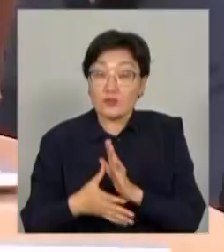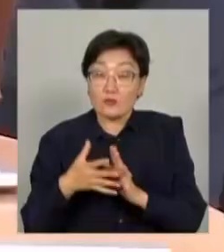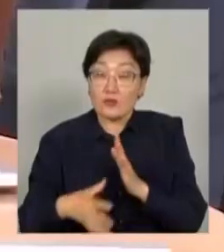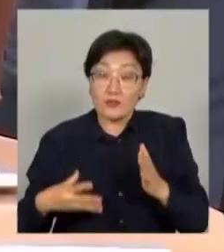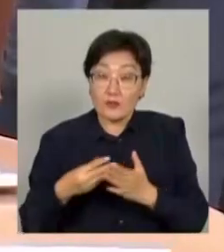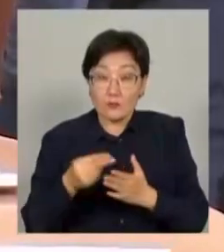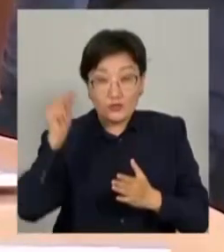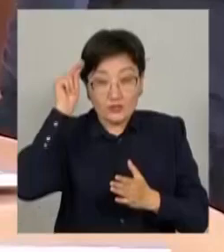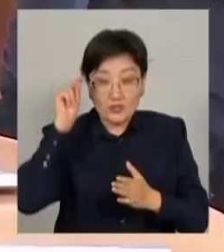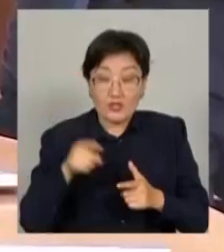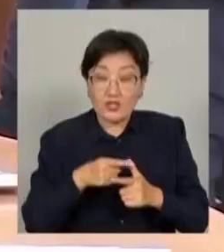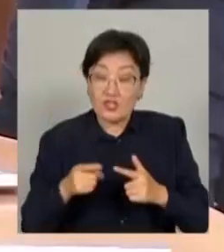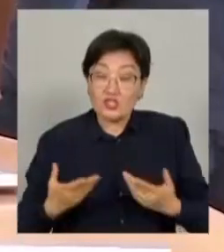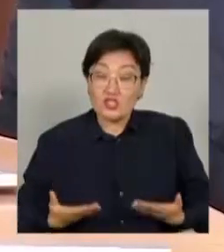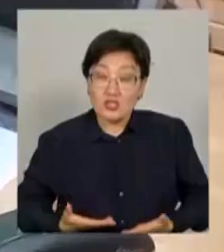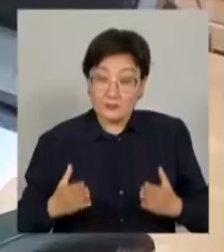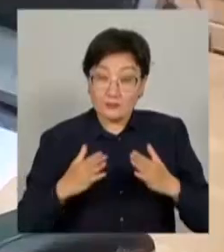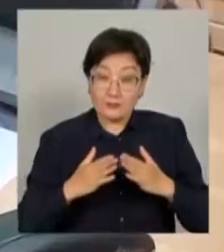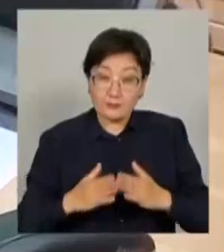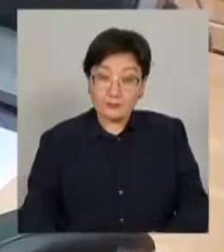оплату образования или жилья.